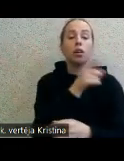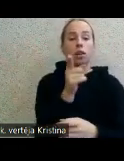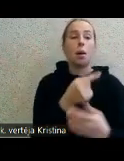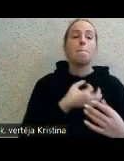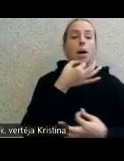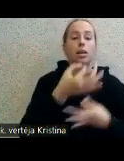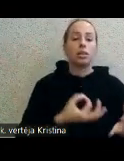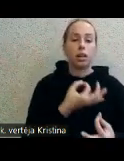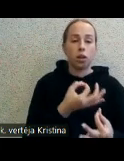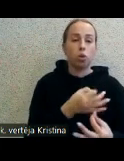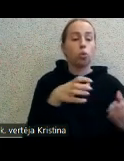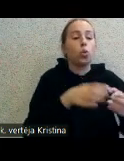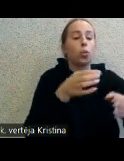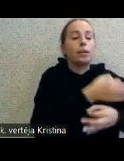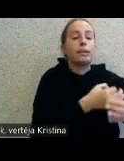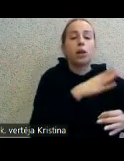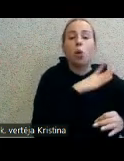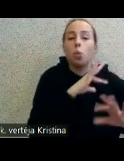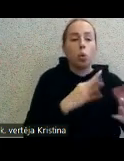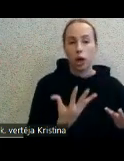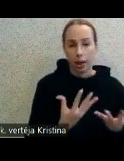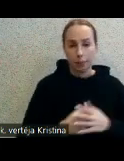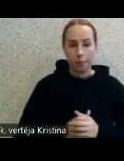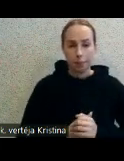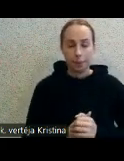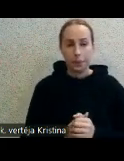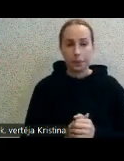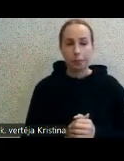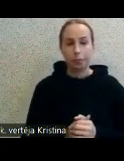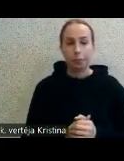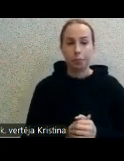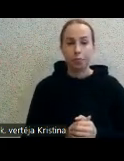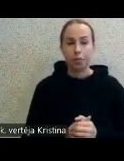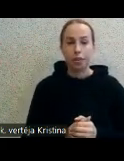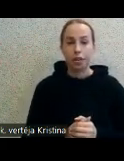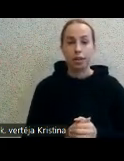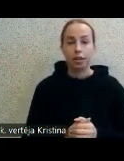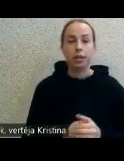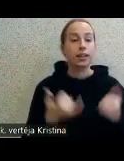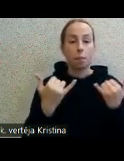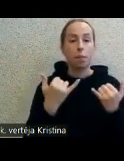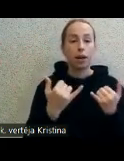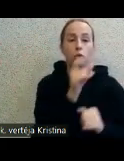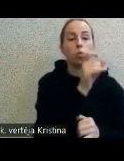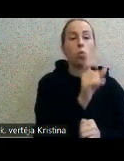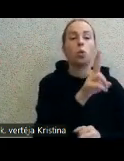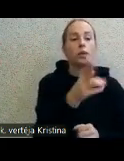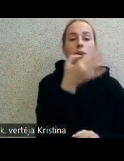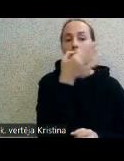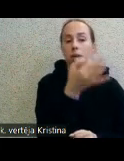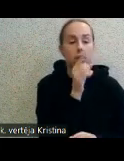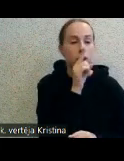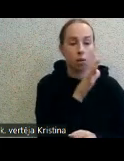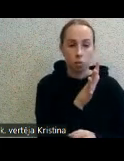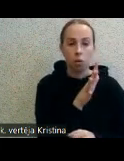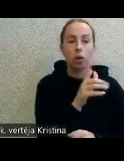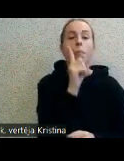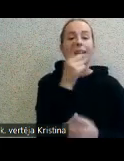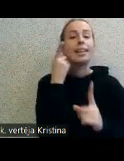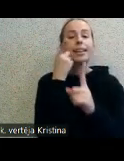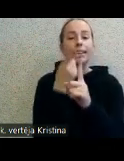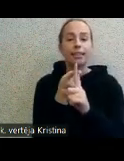grupės. Ir taigi dabar nepasakysiu, kas bus tas asmuo, bet tikslas, kodėl aš taip darau,